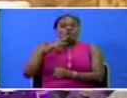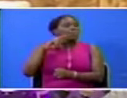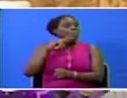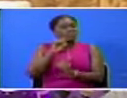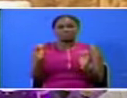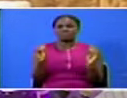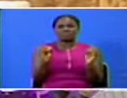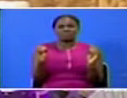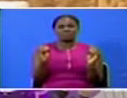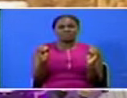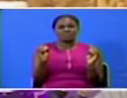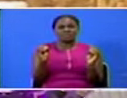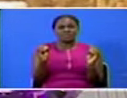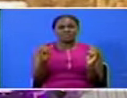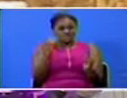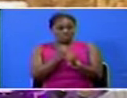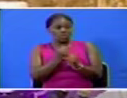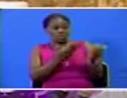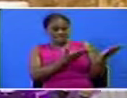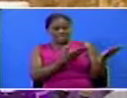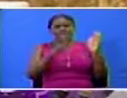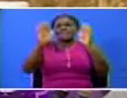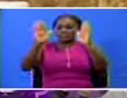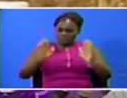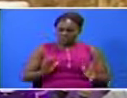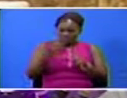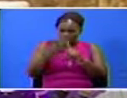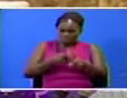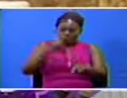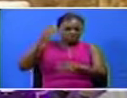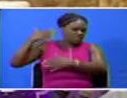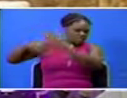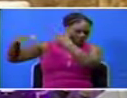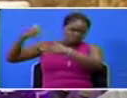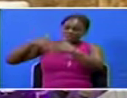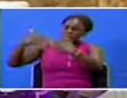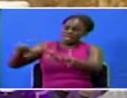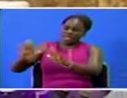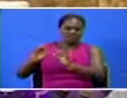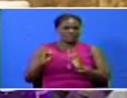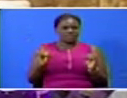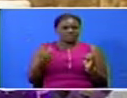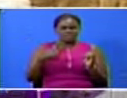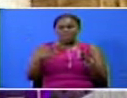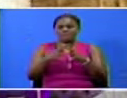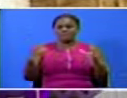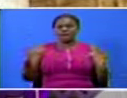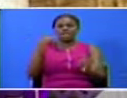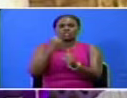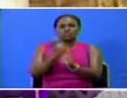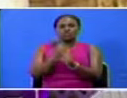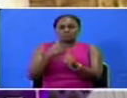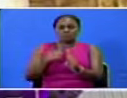Chumali hii kazi imenilisha tangu wakaduo na sitaja. Nitajaribu tukupanua hii kazi na